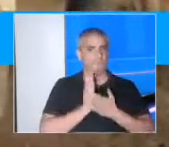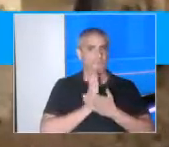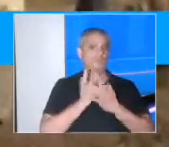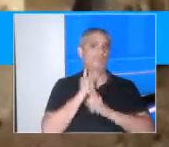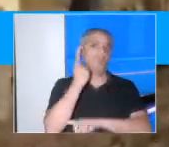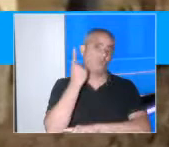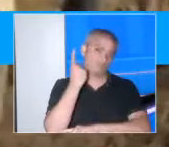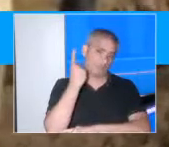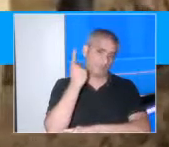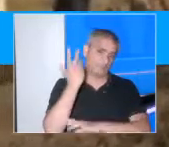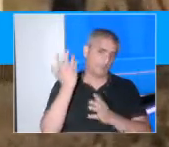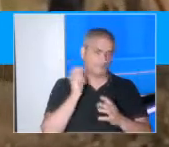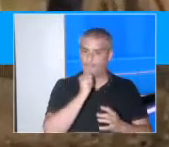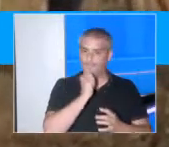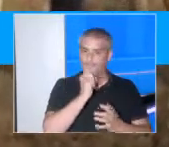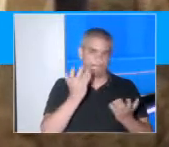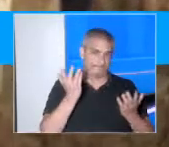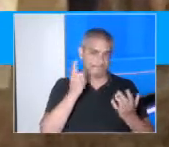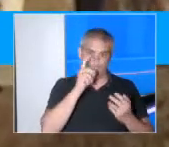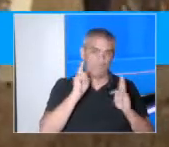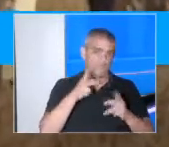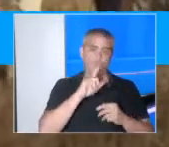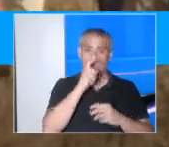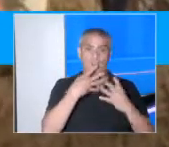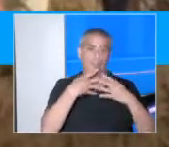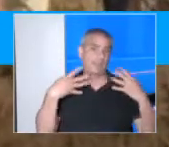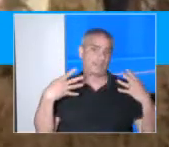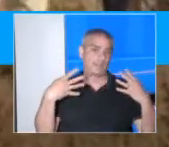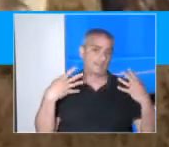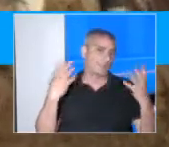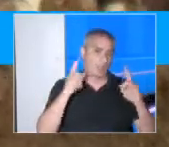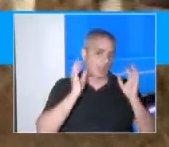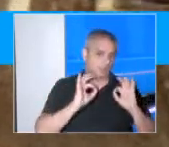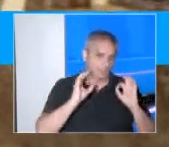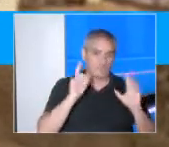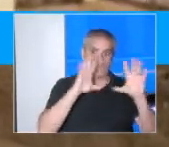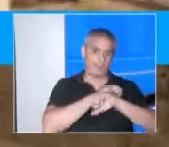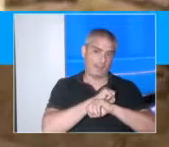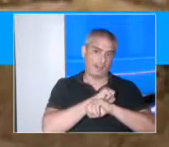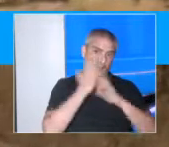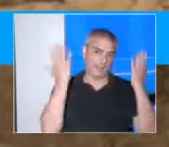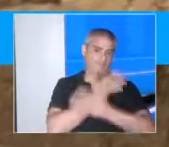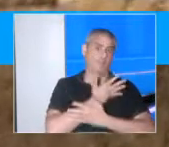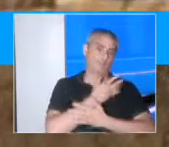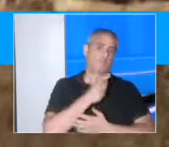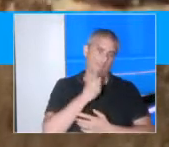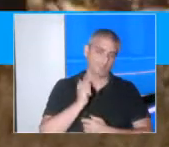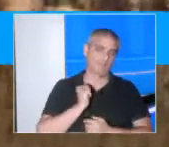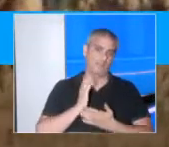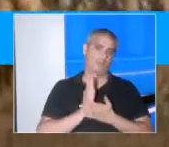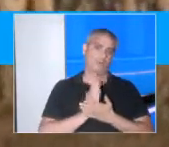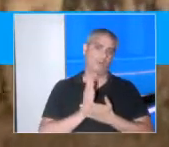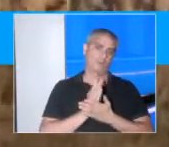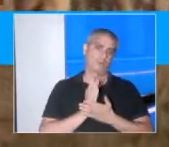גבוהה, כי לא רוצים להוציא מכלל אפשרות שאוקיי, גדר לא קרה כלום, אבל בלילה יפתיעו, וגם לזה צהל